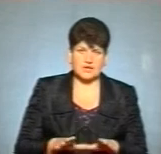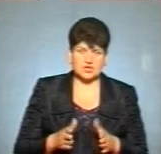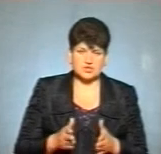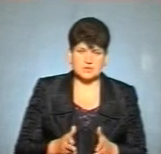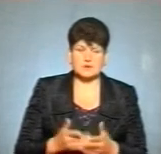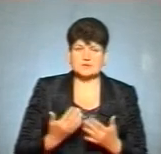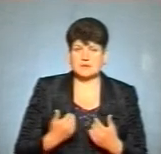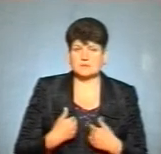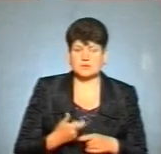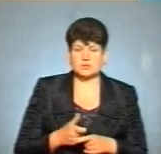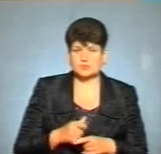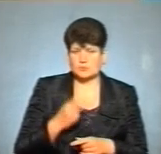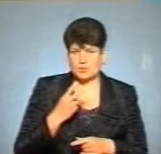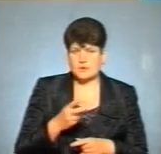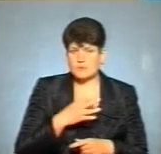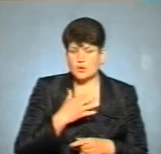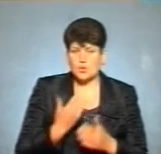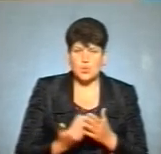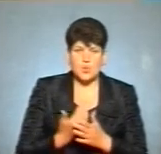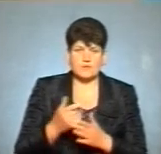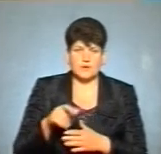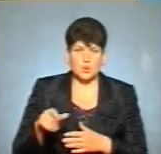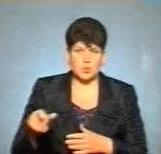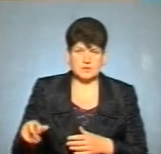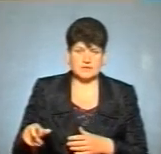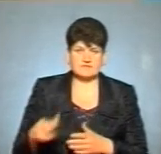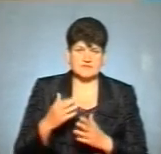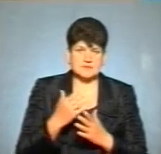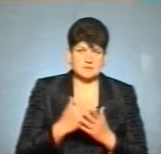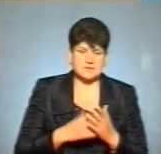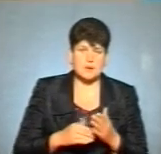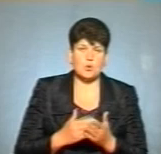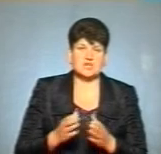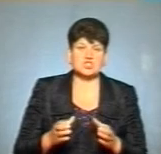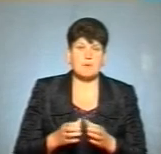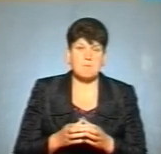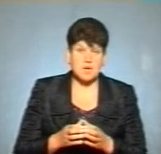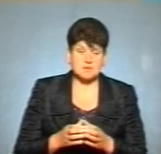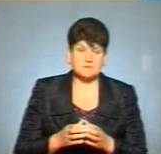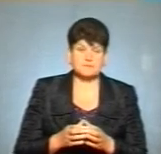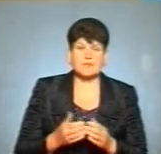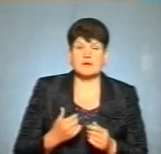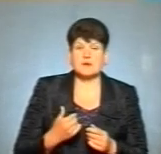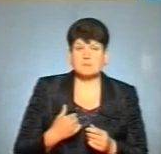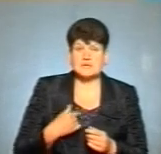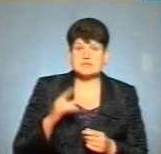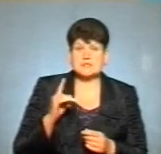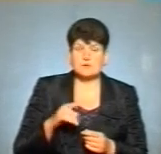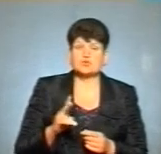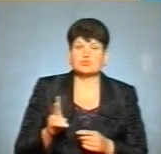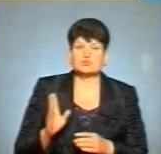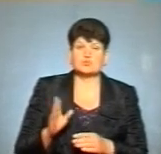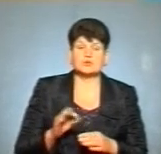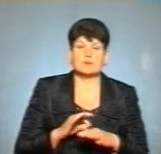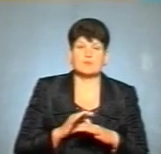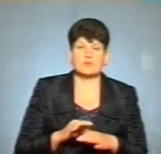Оскільки ми дуже побачимо нових людей, нових облич саме в списках політичних партій. Так, тобто ми навіть вже знаємо, що дехто буде проводити